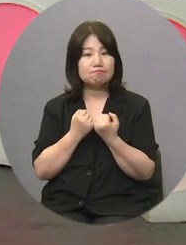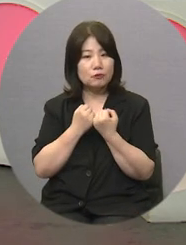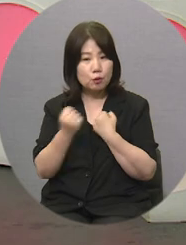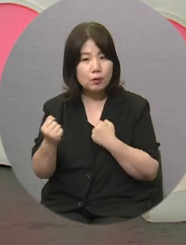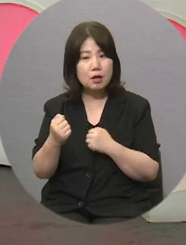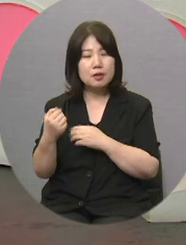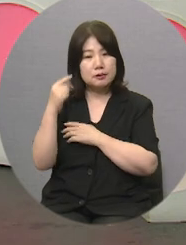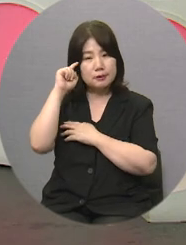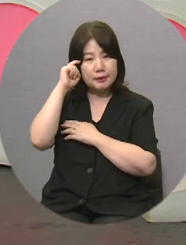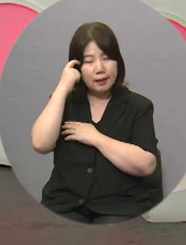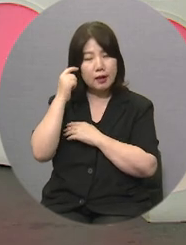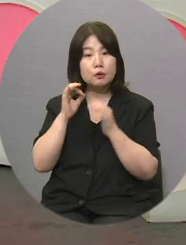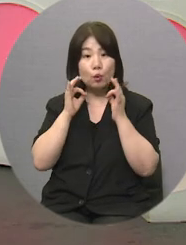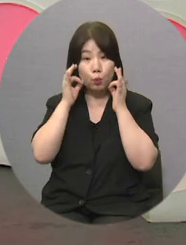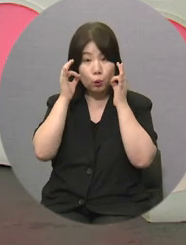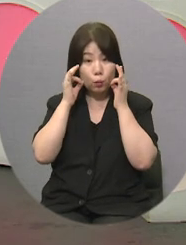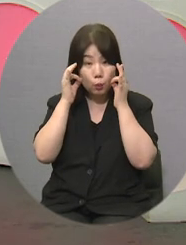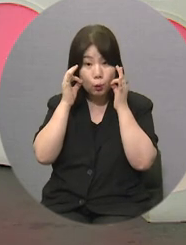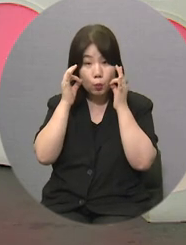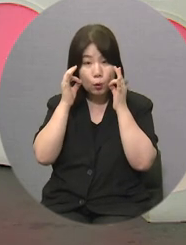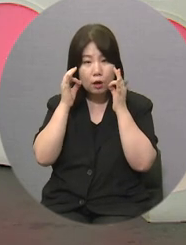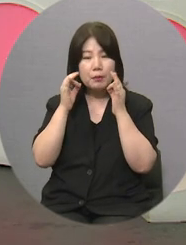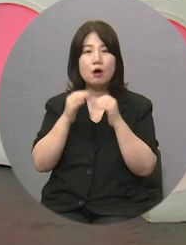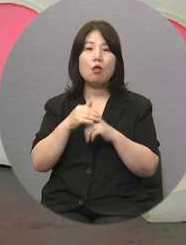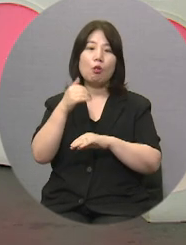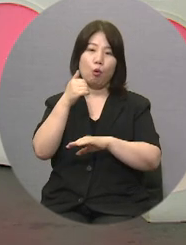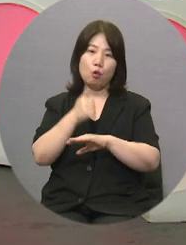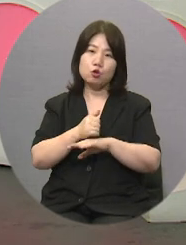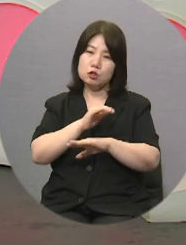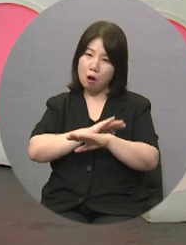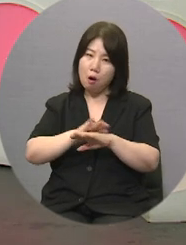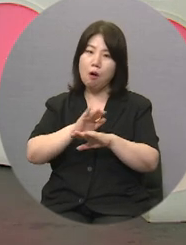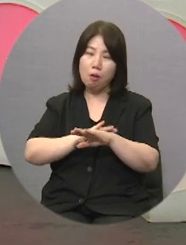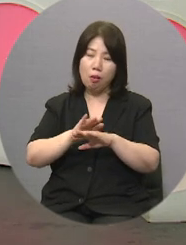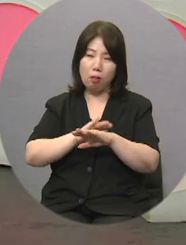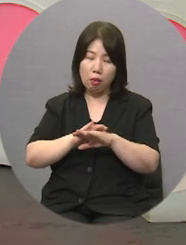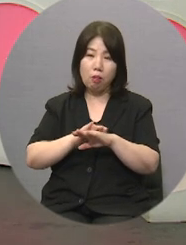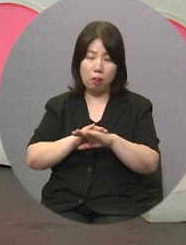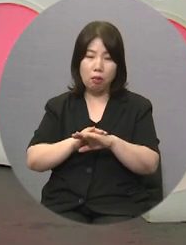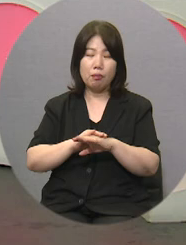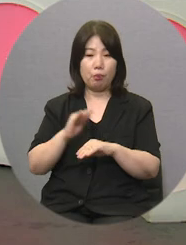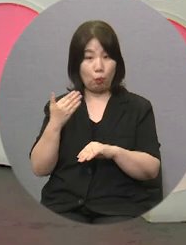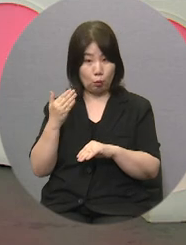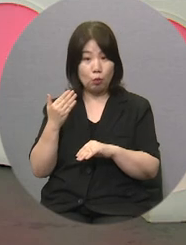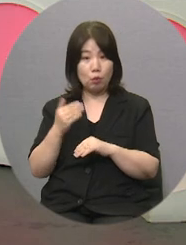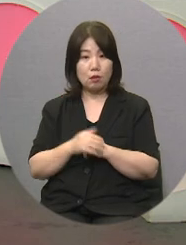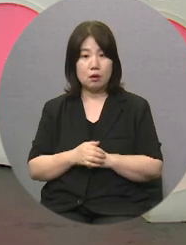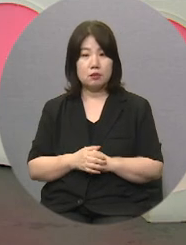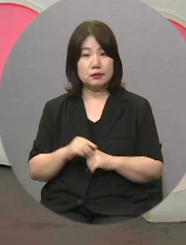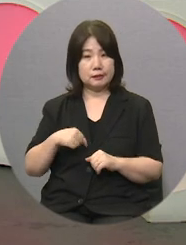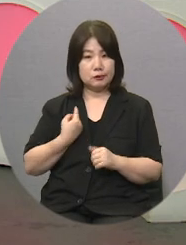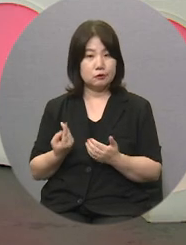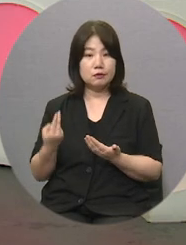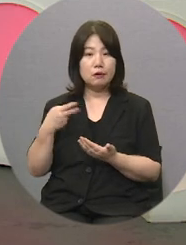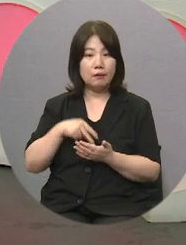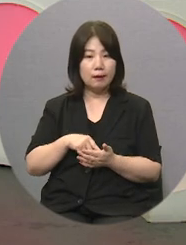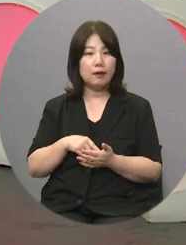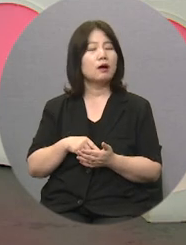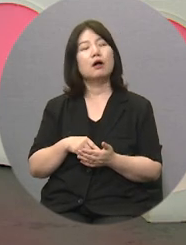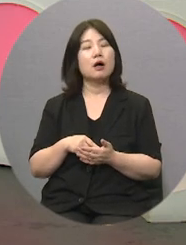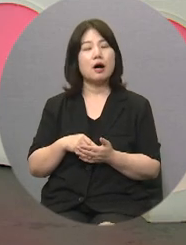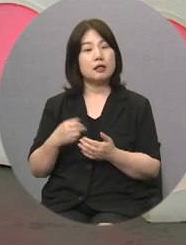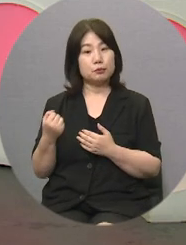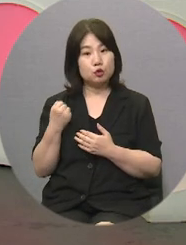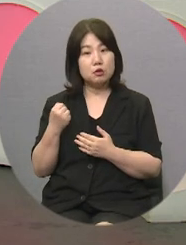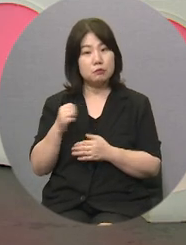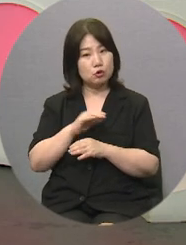극복하려는 이런 그 의지와 노력을 하면 뭐 좋은 결과가 나오지 않을까. 스스로 한번 일어나는 그런 그 자립심 네. 이 기회를 통해서 또